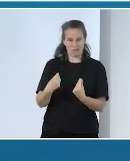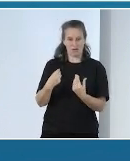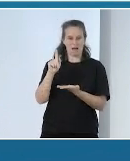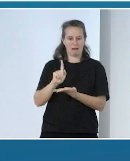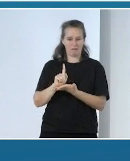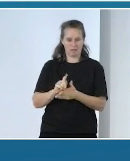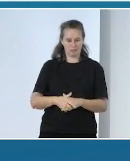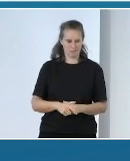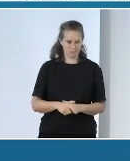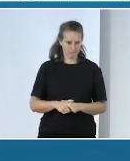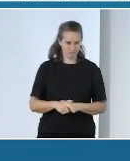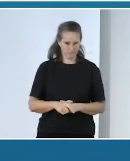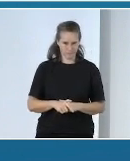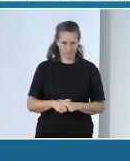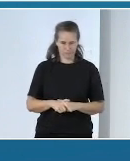gravité.